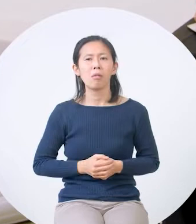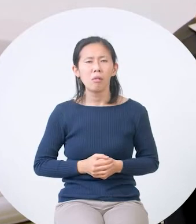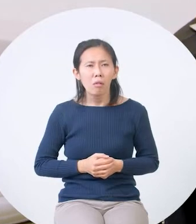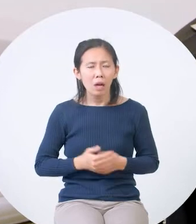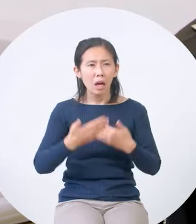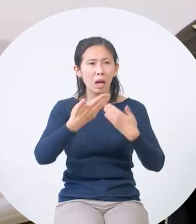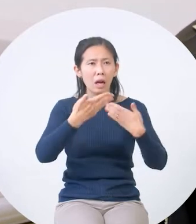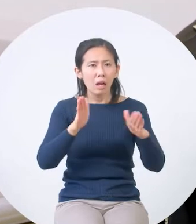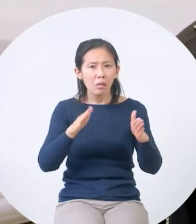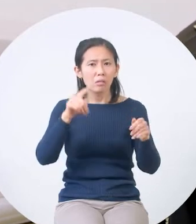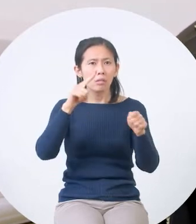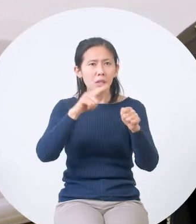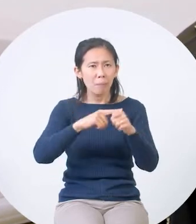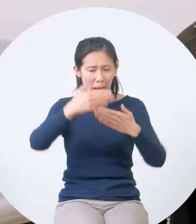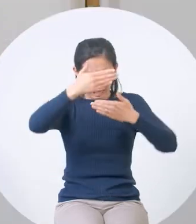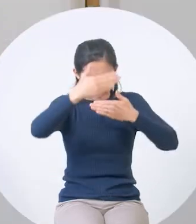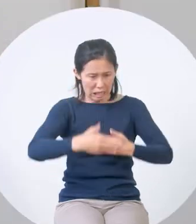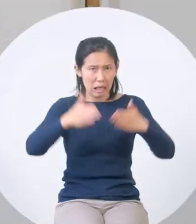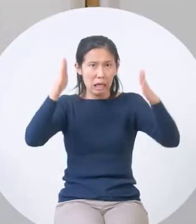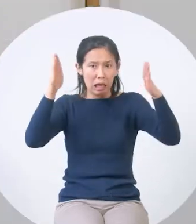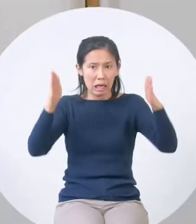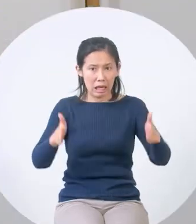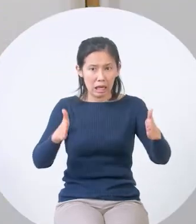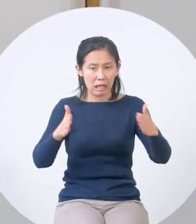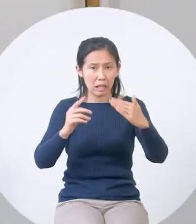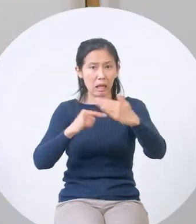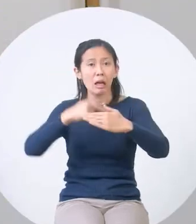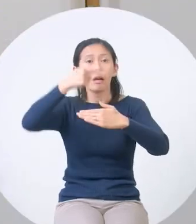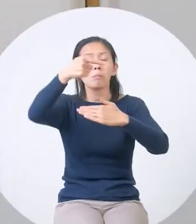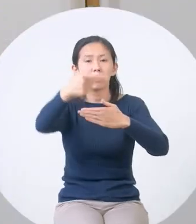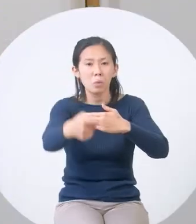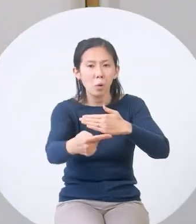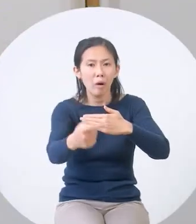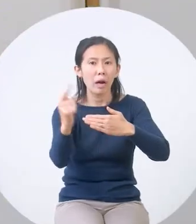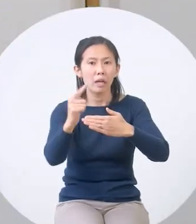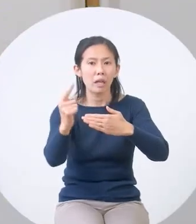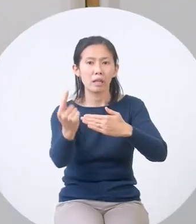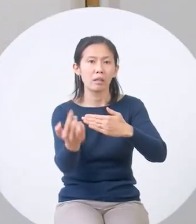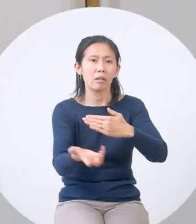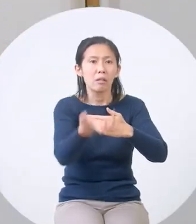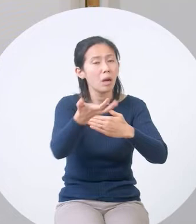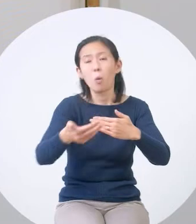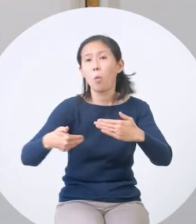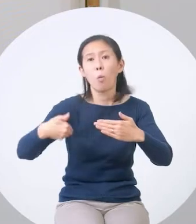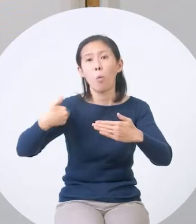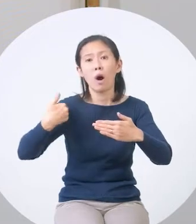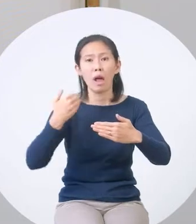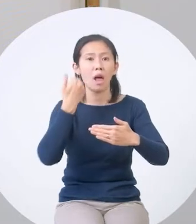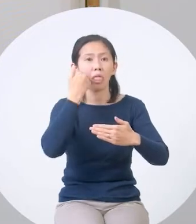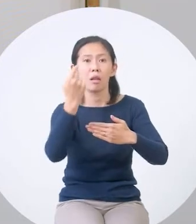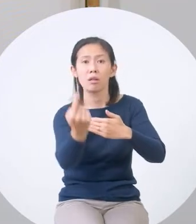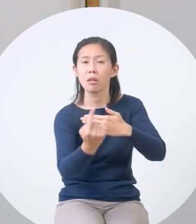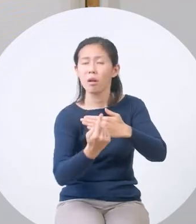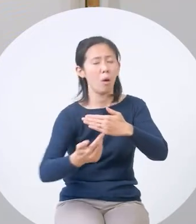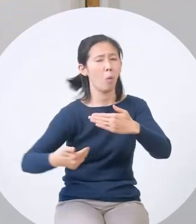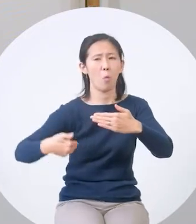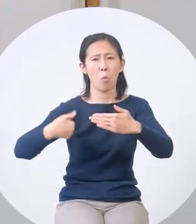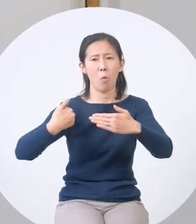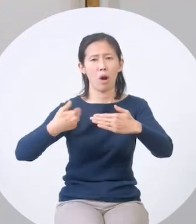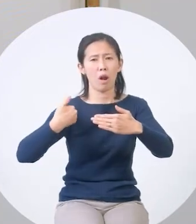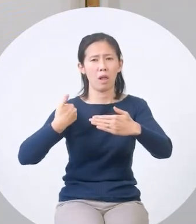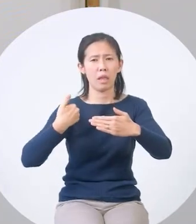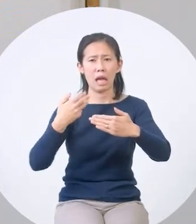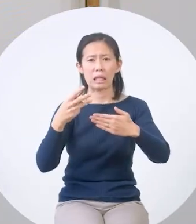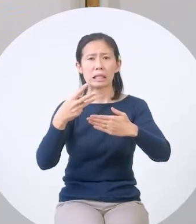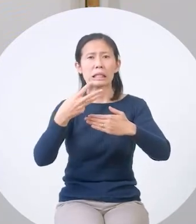に囲まれているとその一枚壁の向こう側で何が起こってるか誰かが来ててもわからないし、